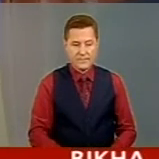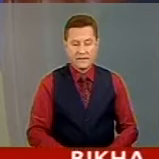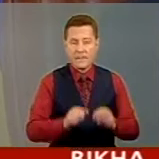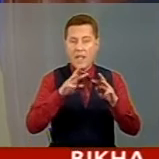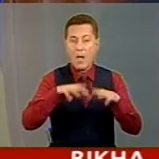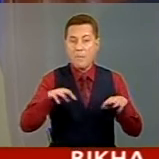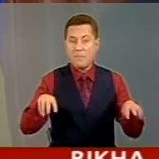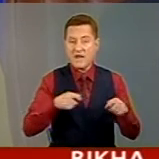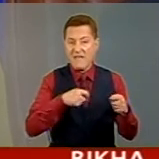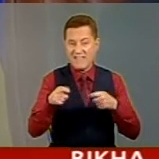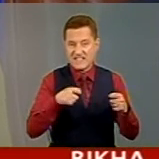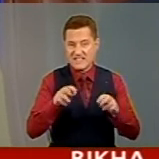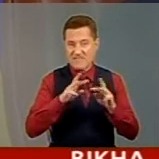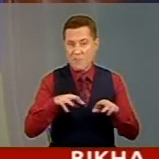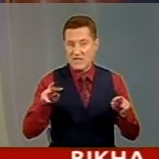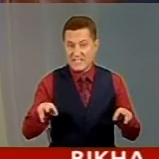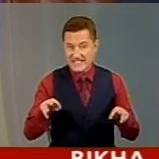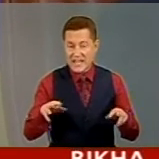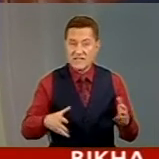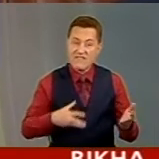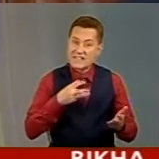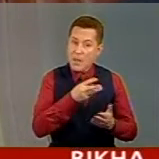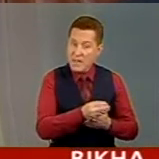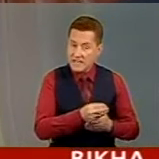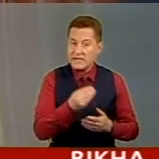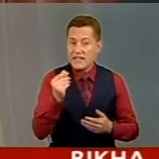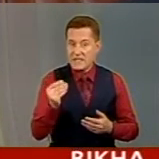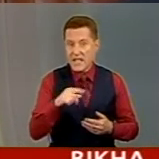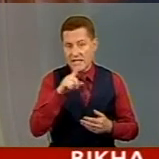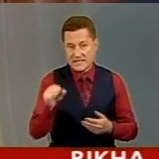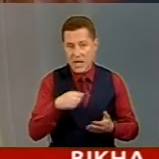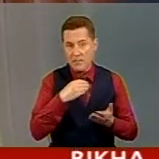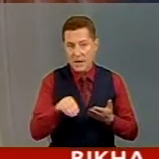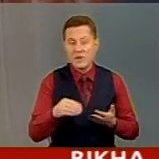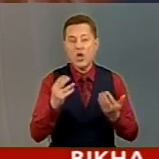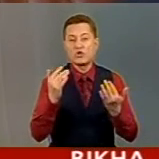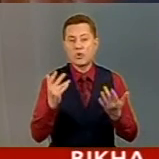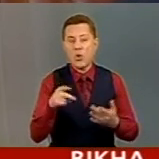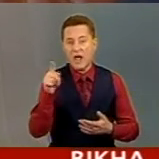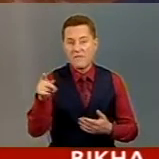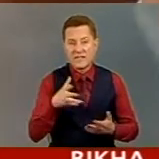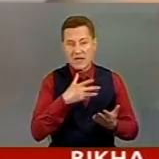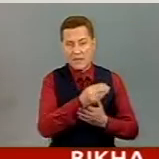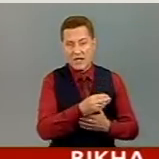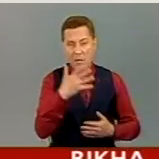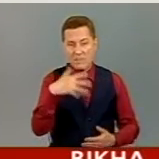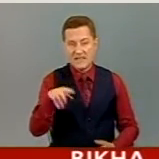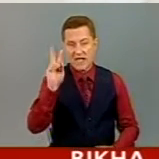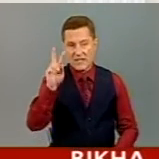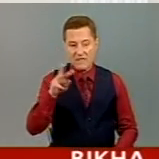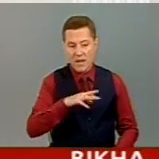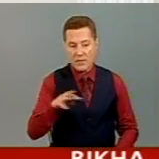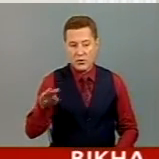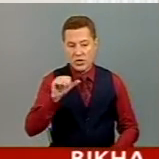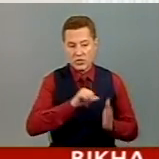Правительство, Министерство заплатило деньги за приобретение аппарата? Абсолютно, 100%. Сколько мы заплатили? 52